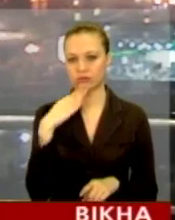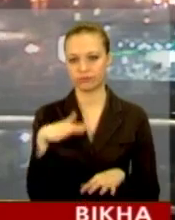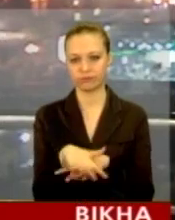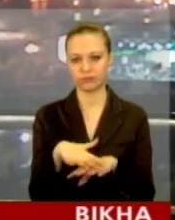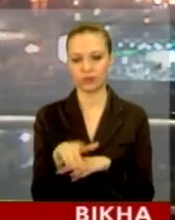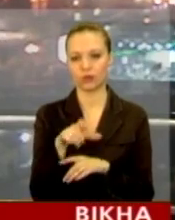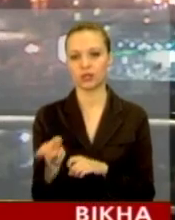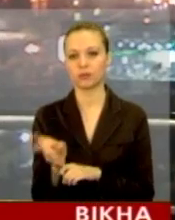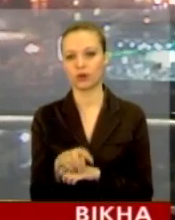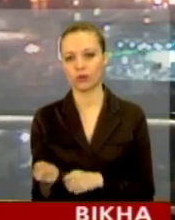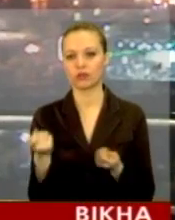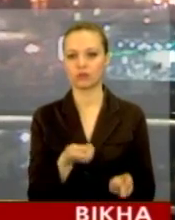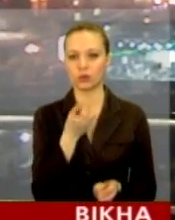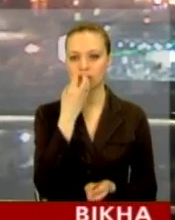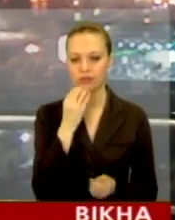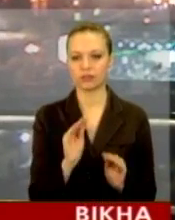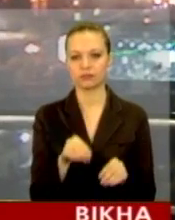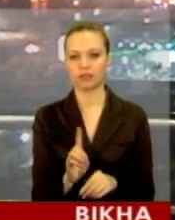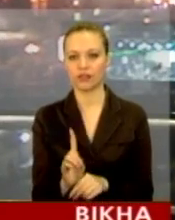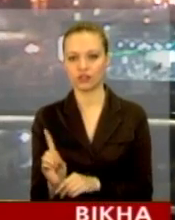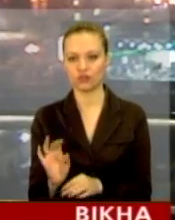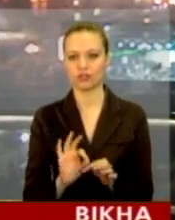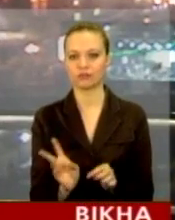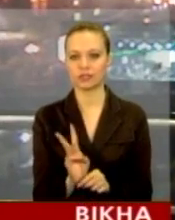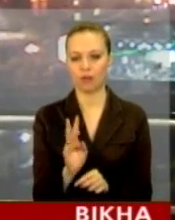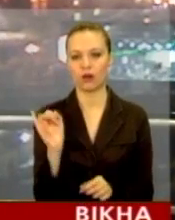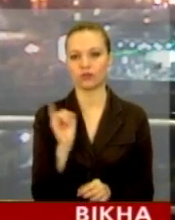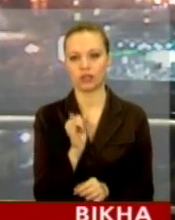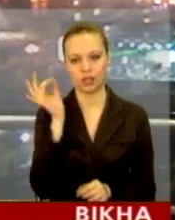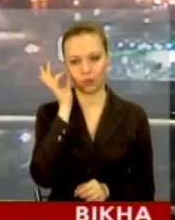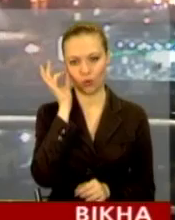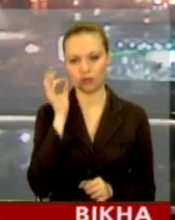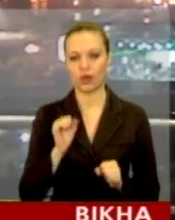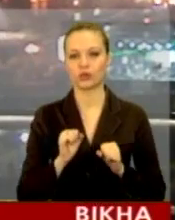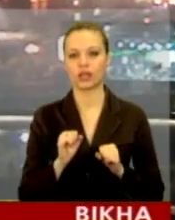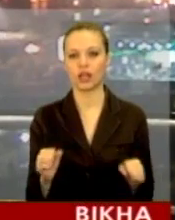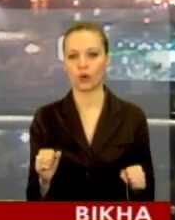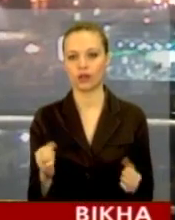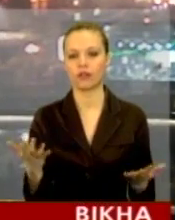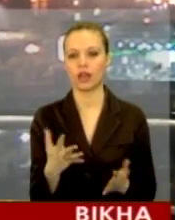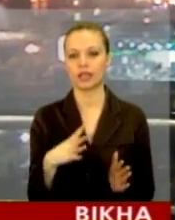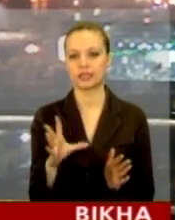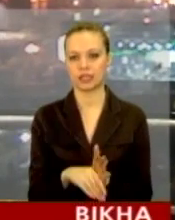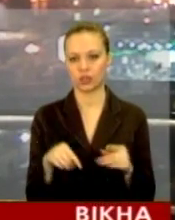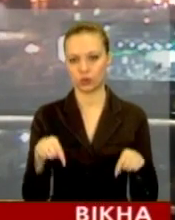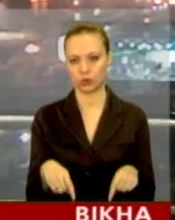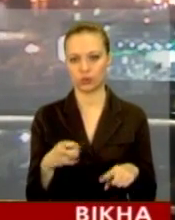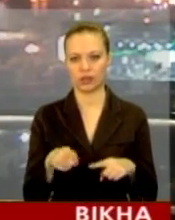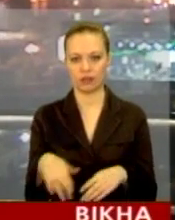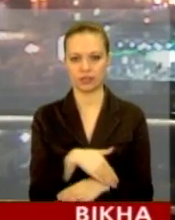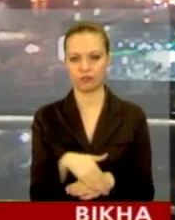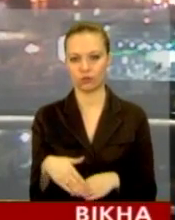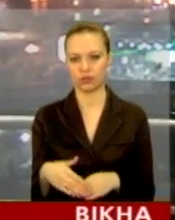Люди приходять, приносять квіти, ставлять свічки, запалюють і поминають героїв, які загинули тут, на цих